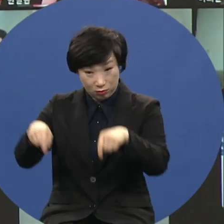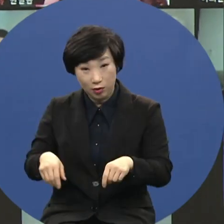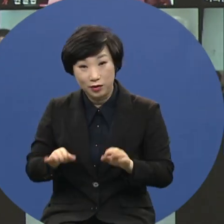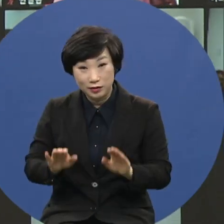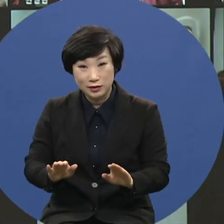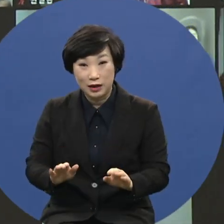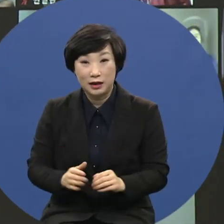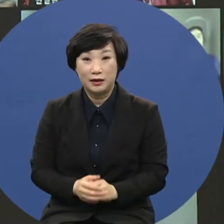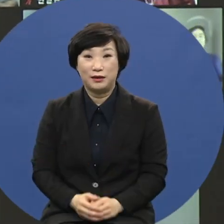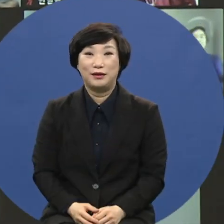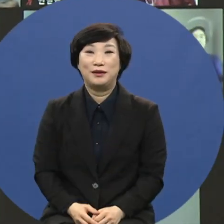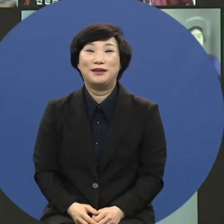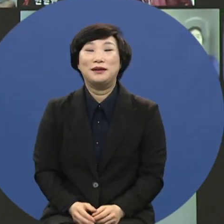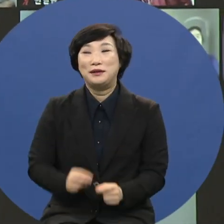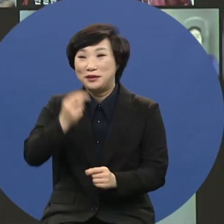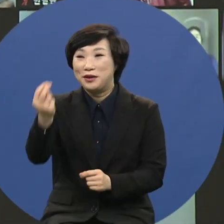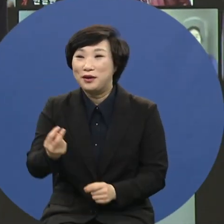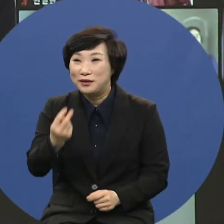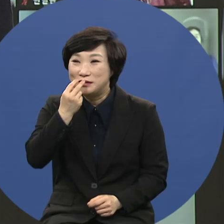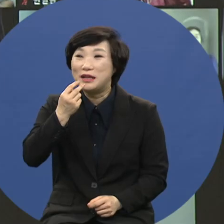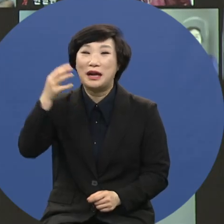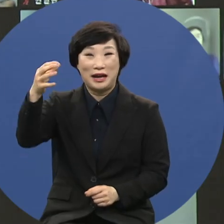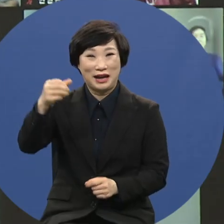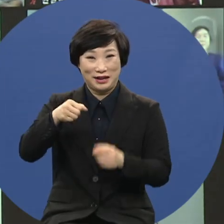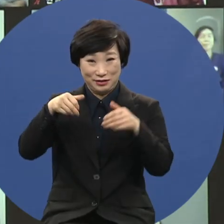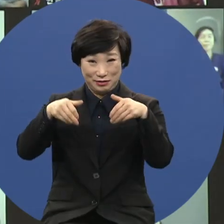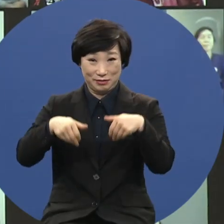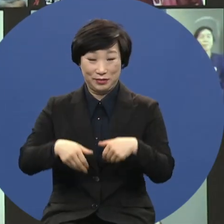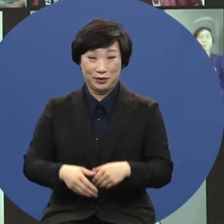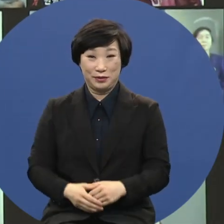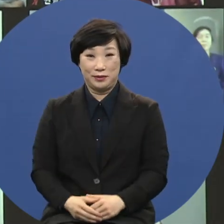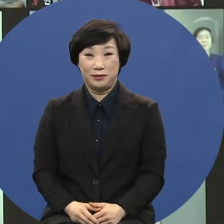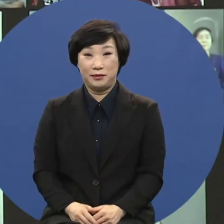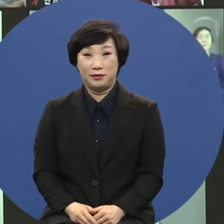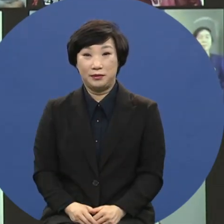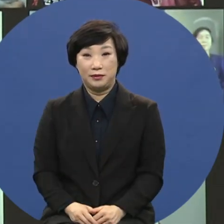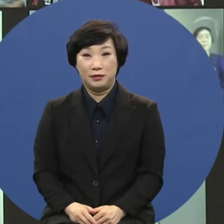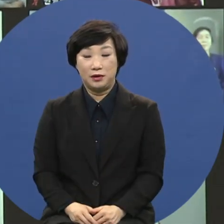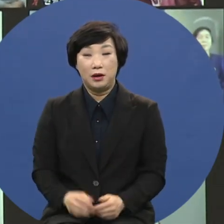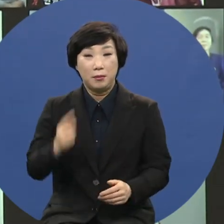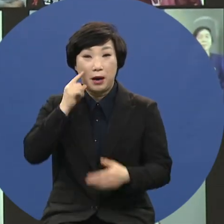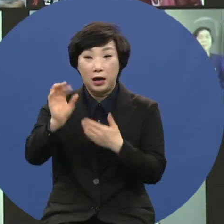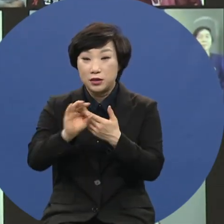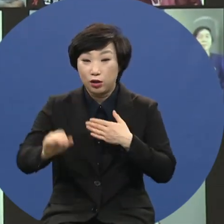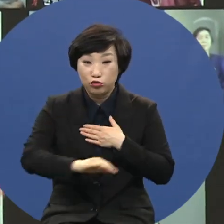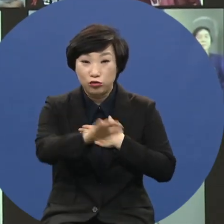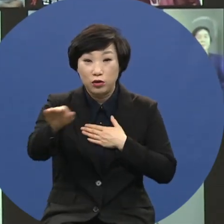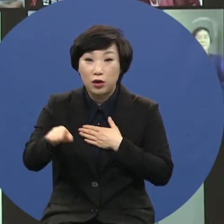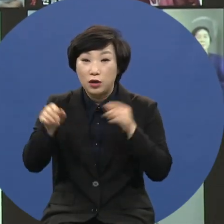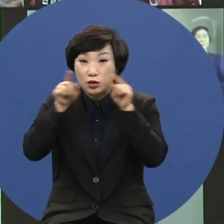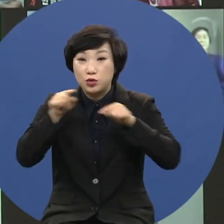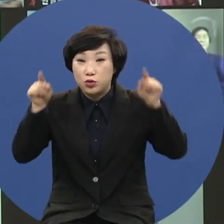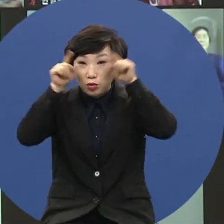그래서 영생을 얻어야 되는데, 만약에 우리가 지옥에